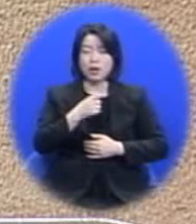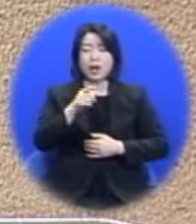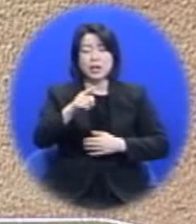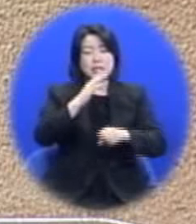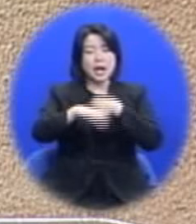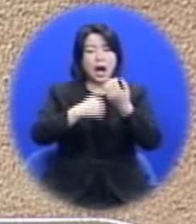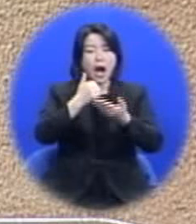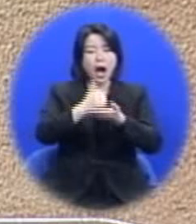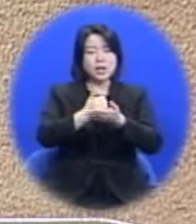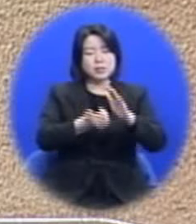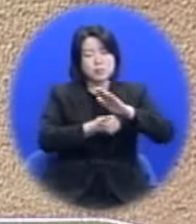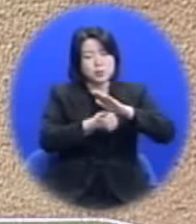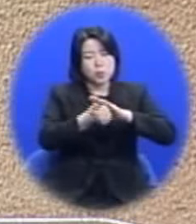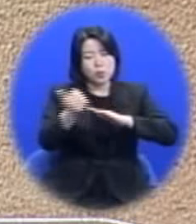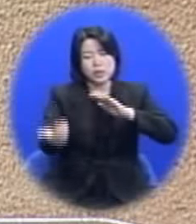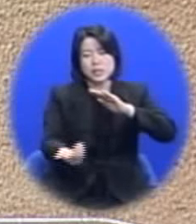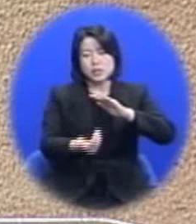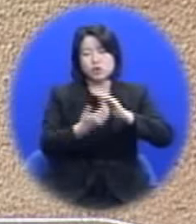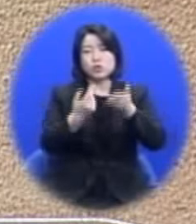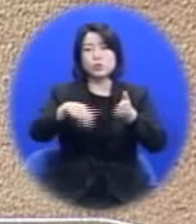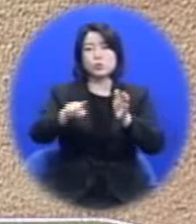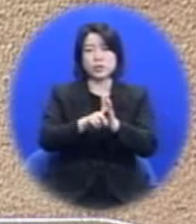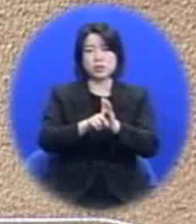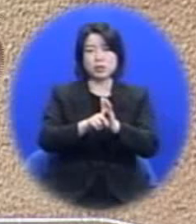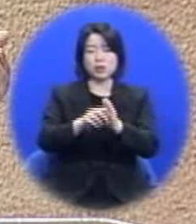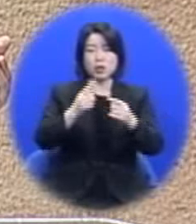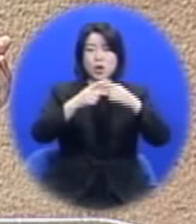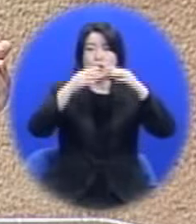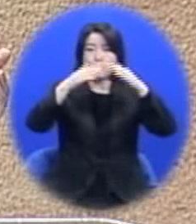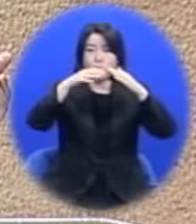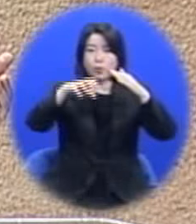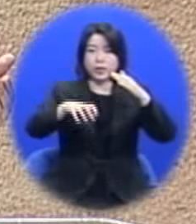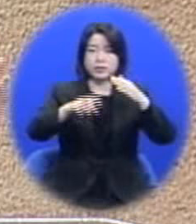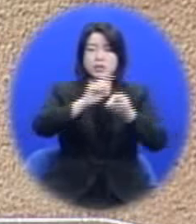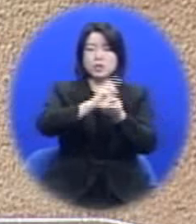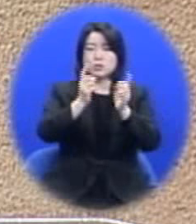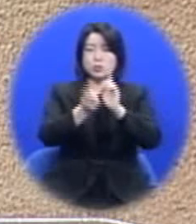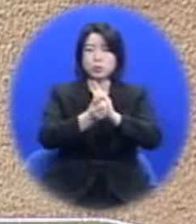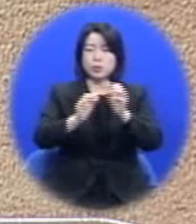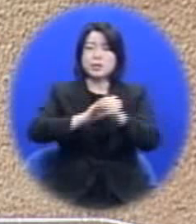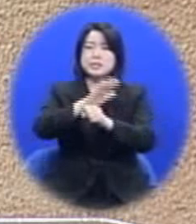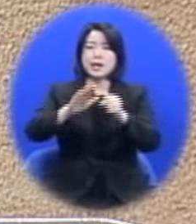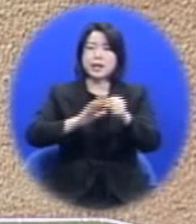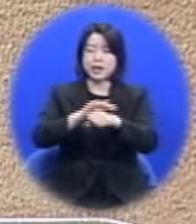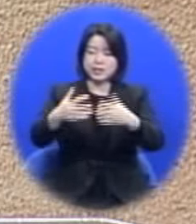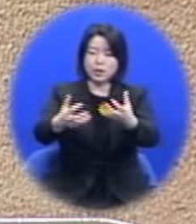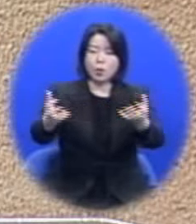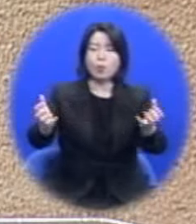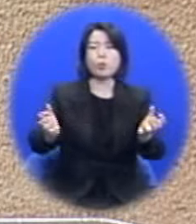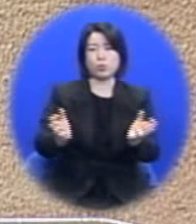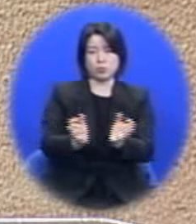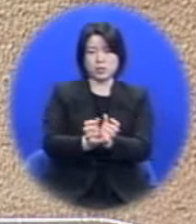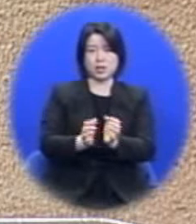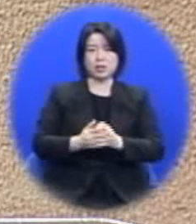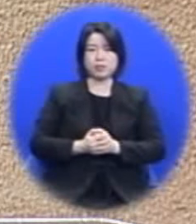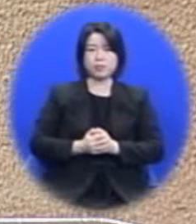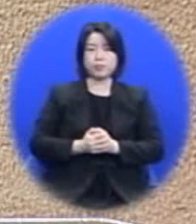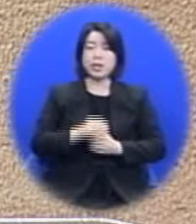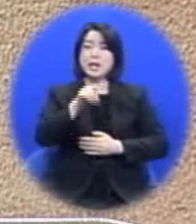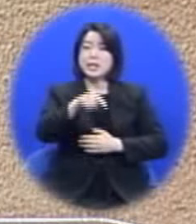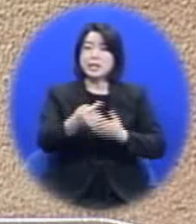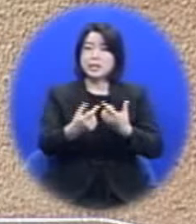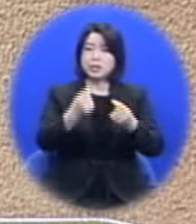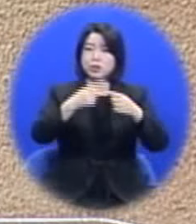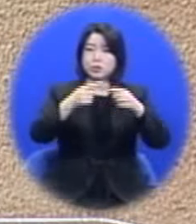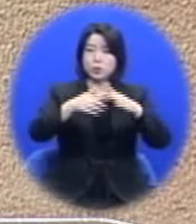이루기 위하여 교회는 서로 사랑하는 성도들의 공동체예요. 그런